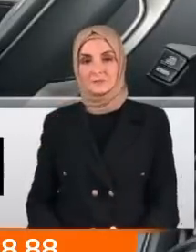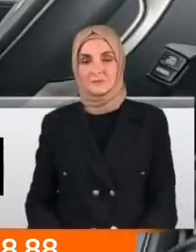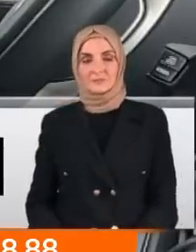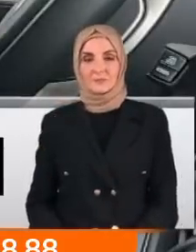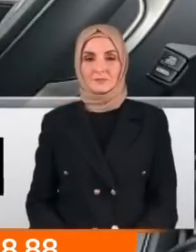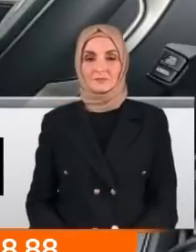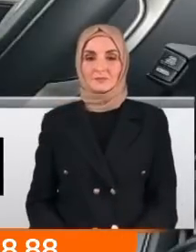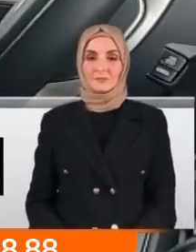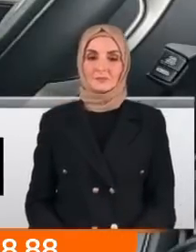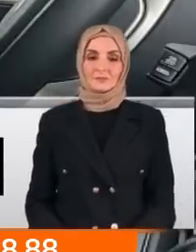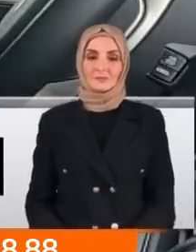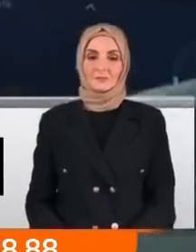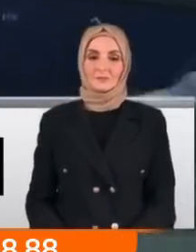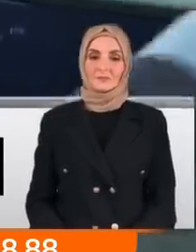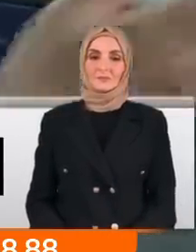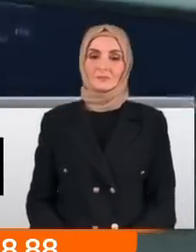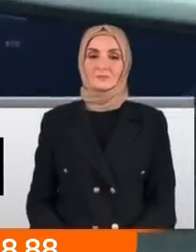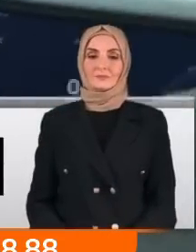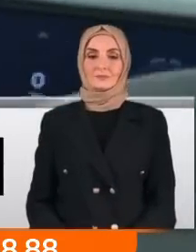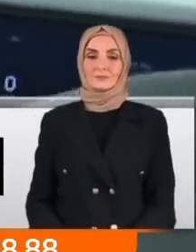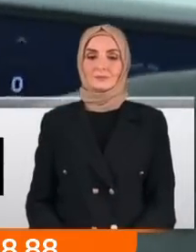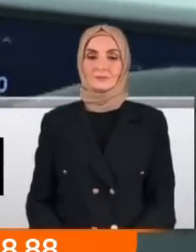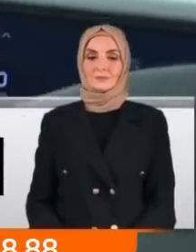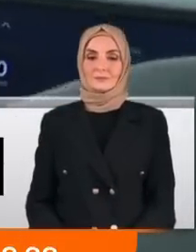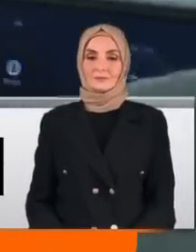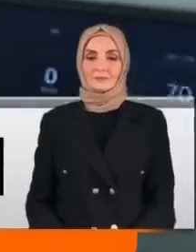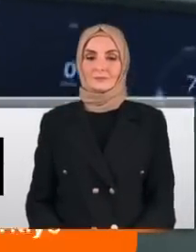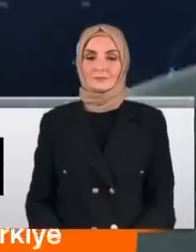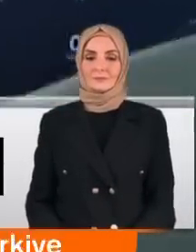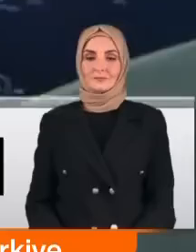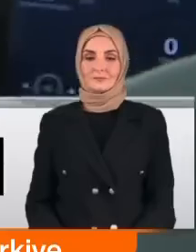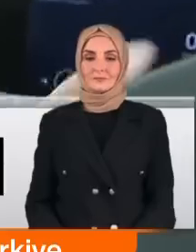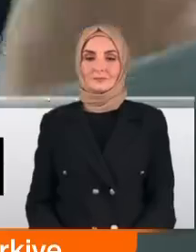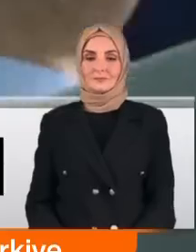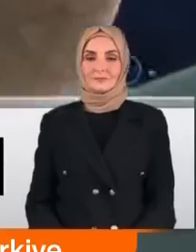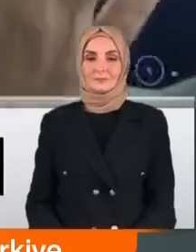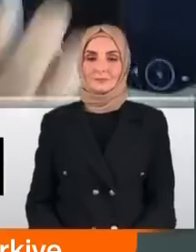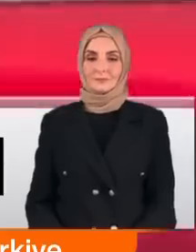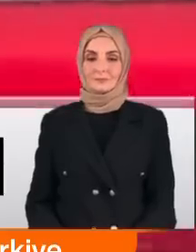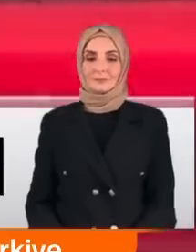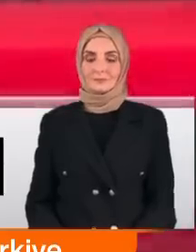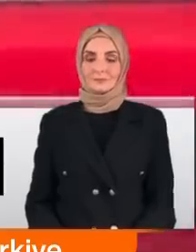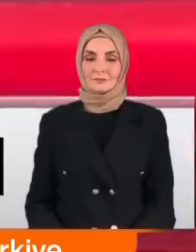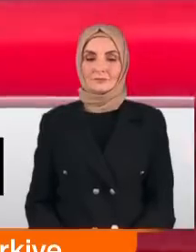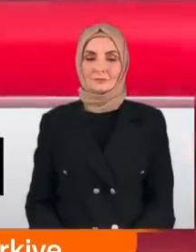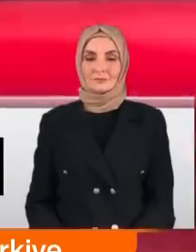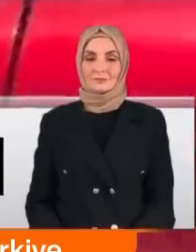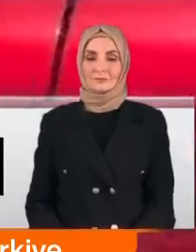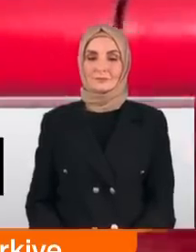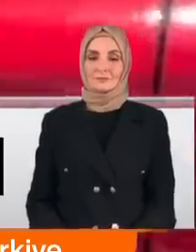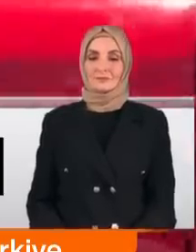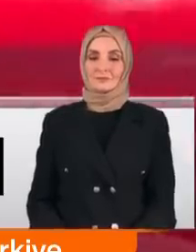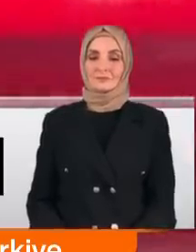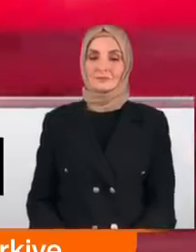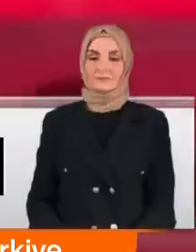Hoş geldiniz Sayın Bakanım. Islanmayın. Merhaba. Merhabalar. Merhaba. Teşekkürler. Sayın Bakanım virajlarda da iyidir inşallah. İyi. Problem yok. Şimdi biz Kırkaya doğru geçiyoruz.